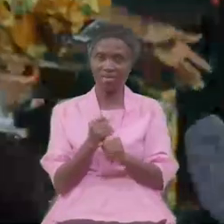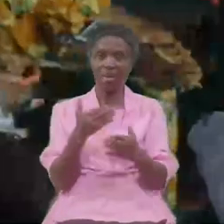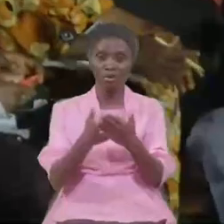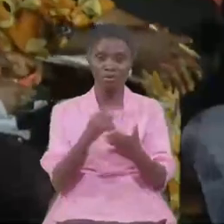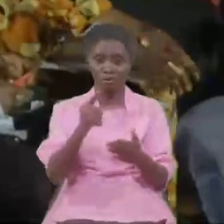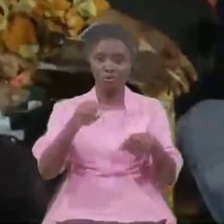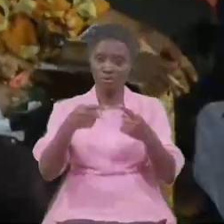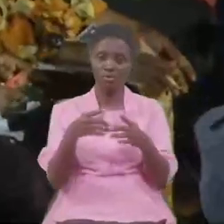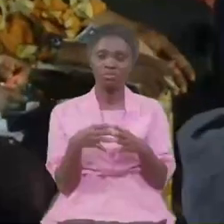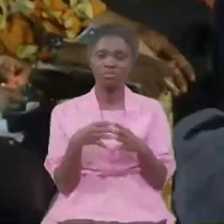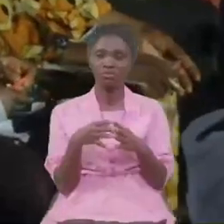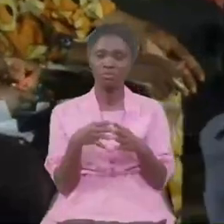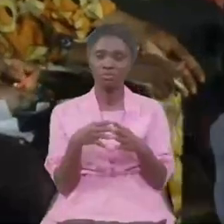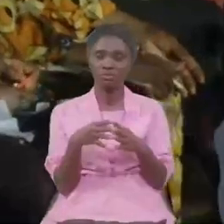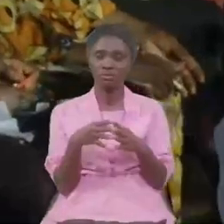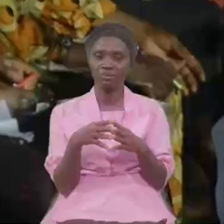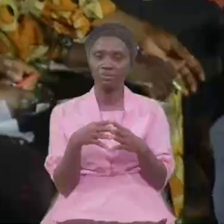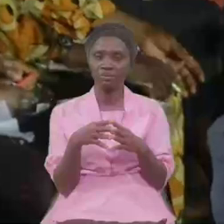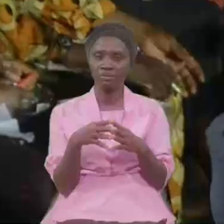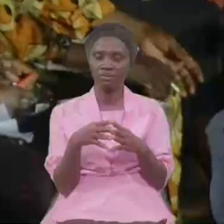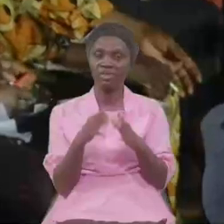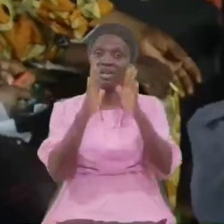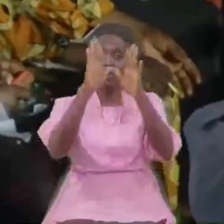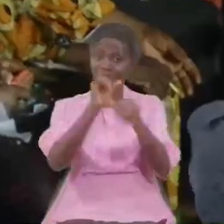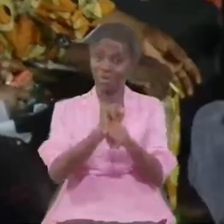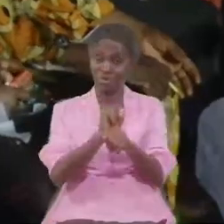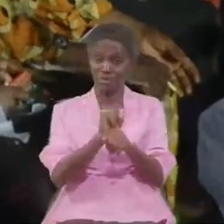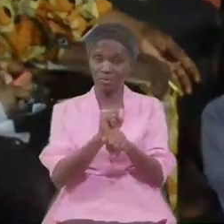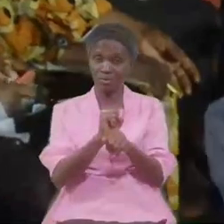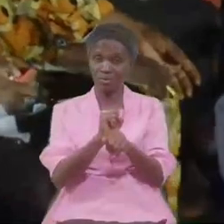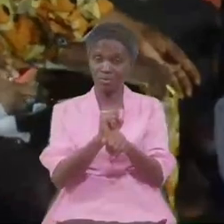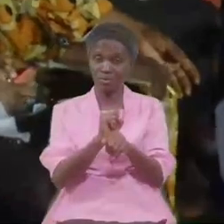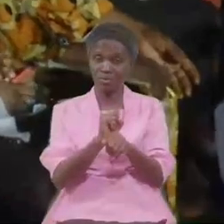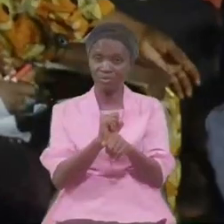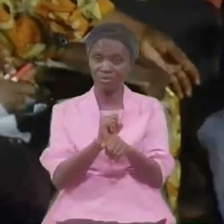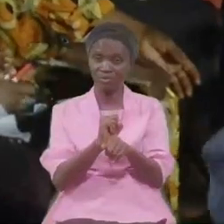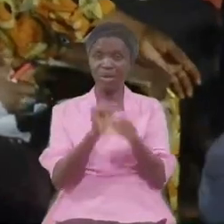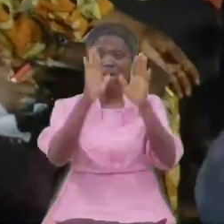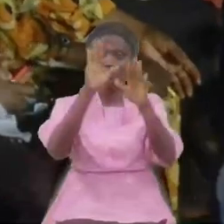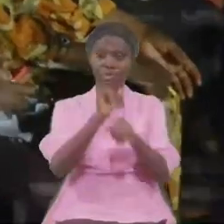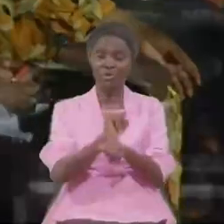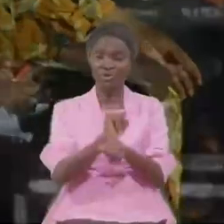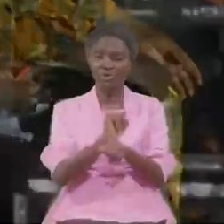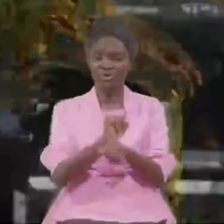Recevez-le avant de partir. La guérison de miracles. La guérison,